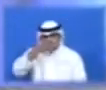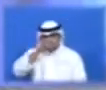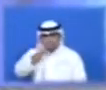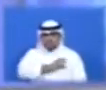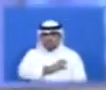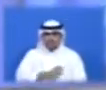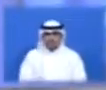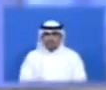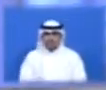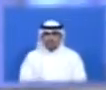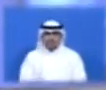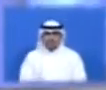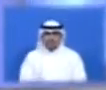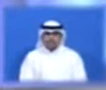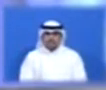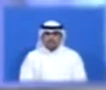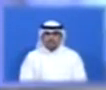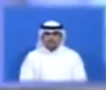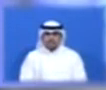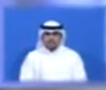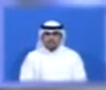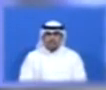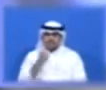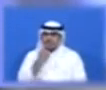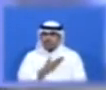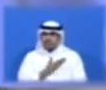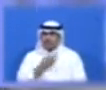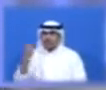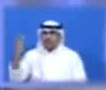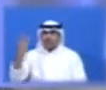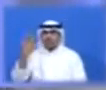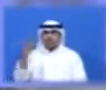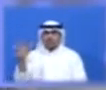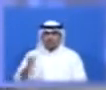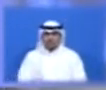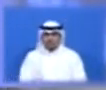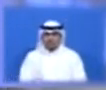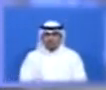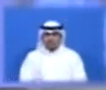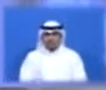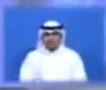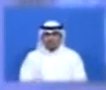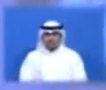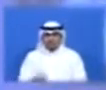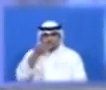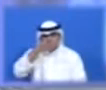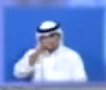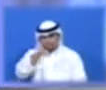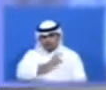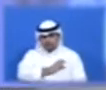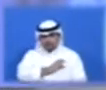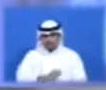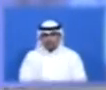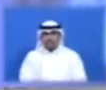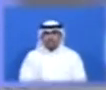رحمة الله تعالى وليد جاسم محمد القطان عن عمر ناهز 53. انتقلت إلى رحمة الله